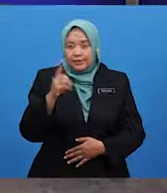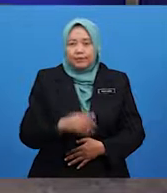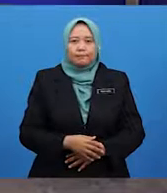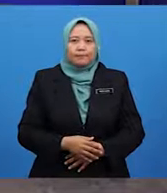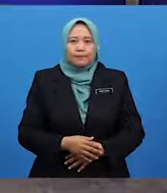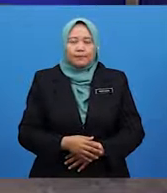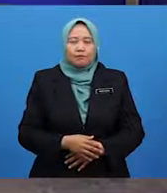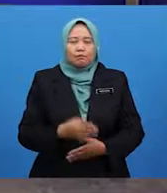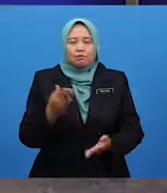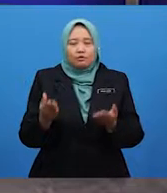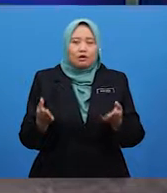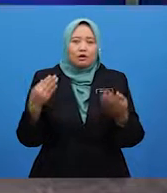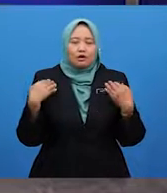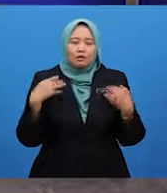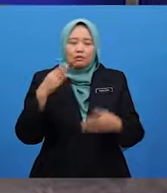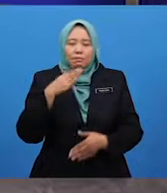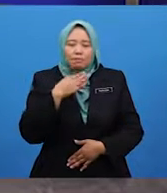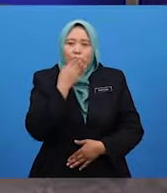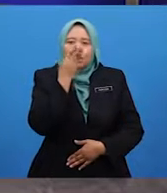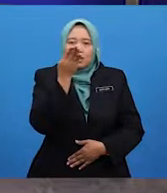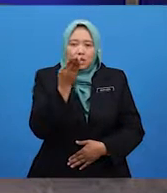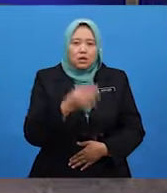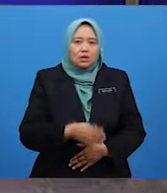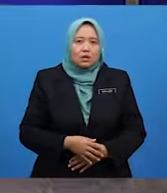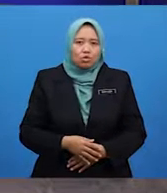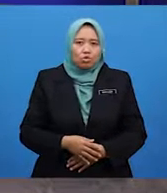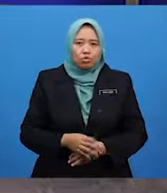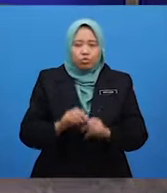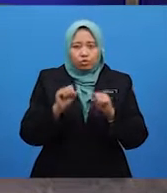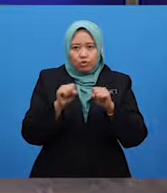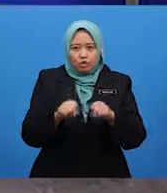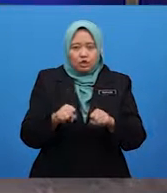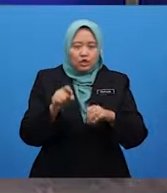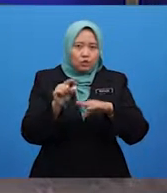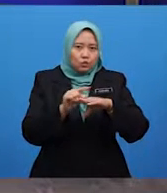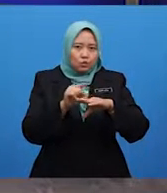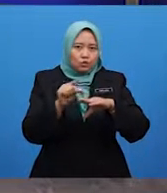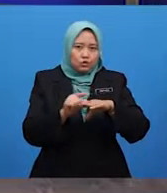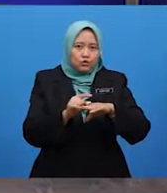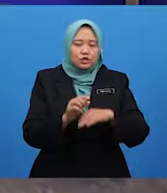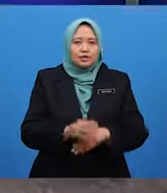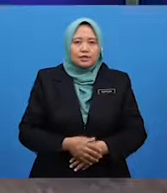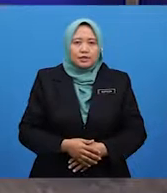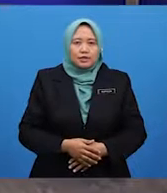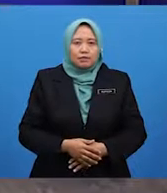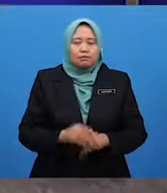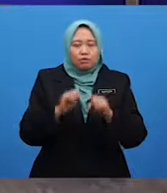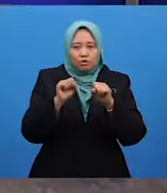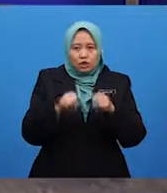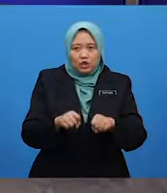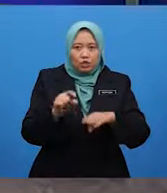pada pepejal seperti serbuk kopi tersebut. Malah medium kopi itu sendiri boleh dibuat